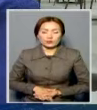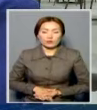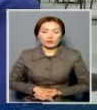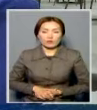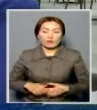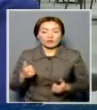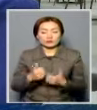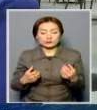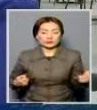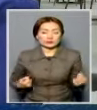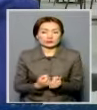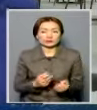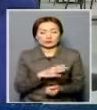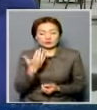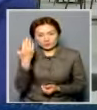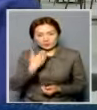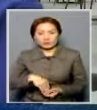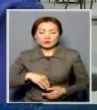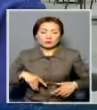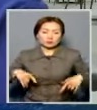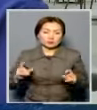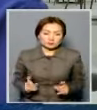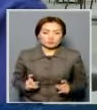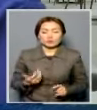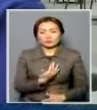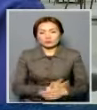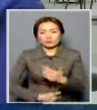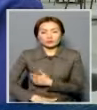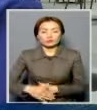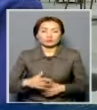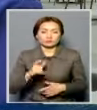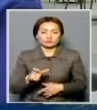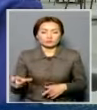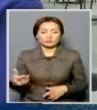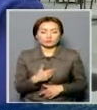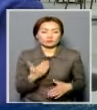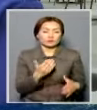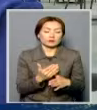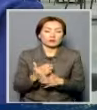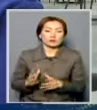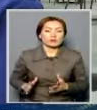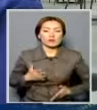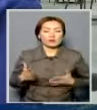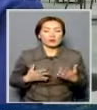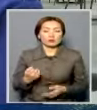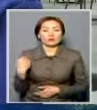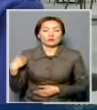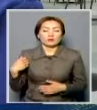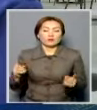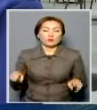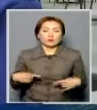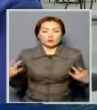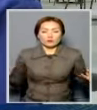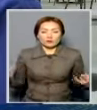секунде аварии ловато инсульт и инфаркт инвалидов очень много людей с инвалидностью поэтому наша задача помочь таким же для этого мы должны